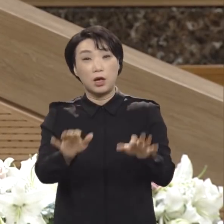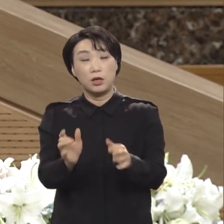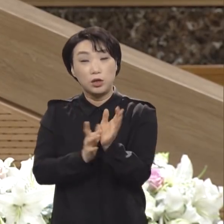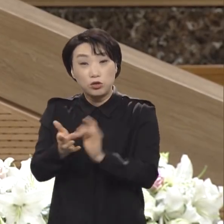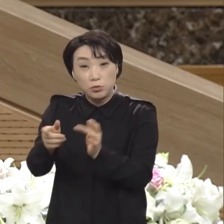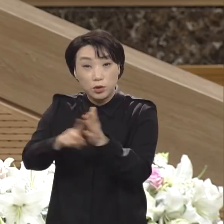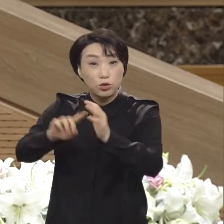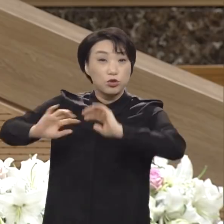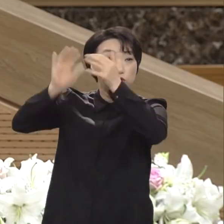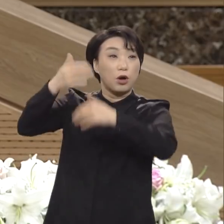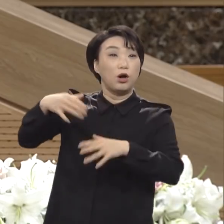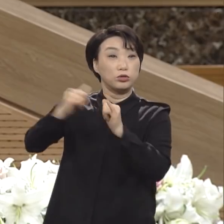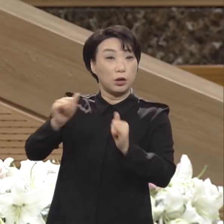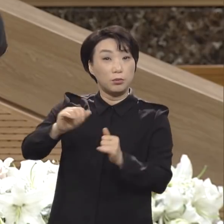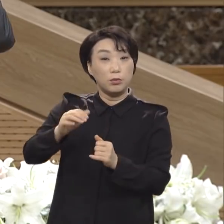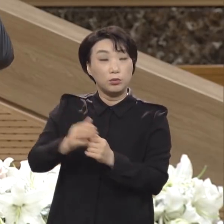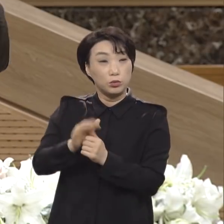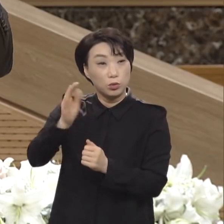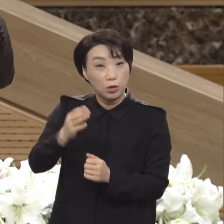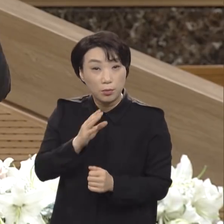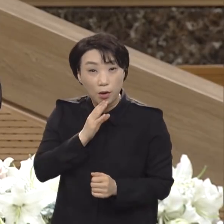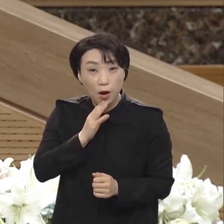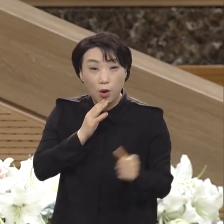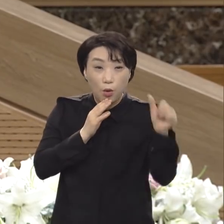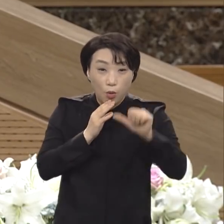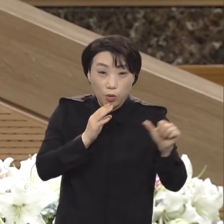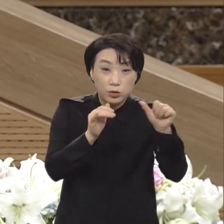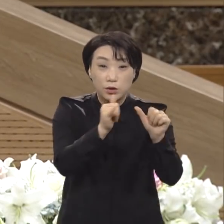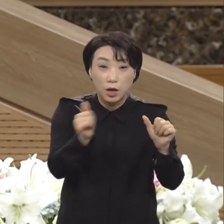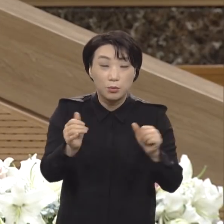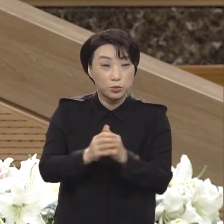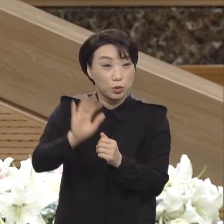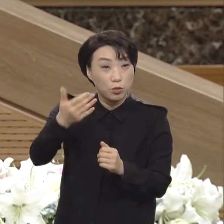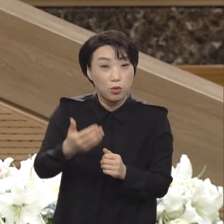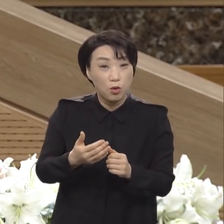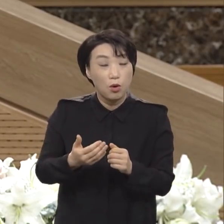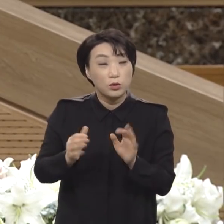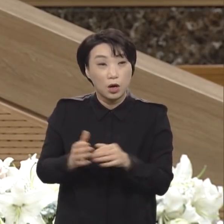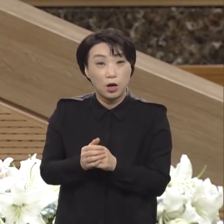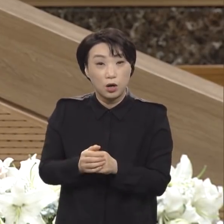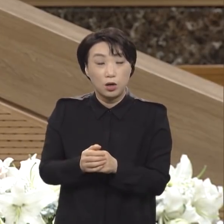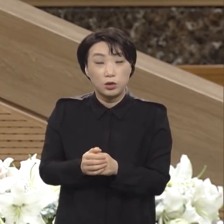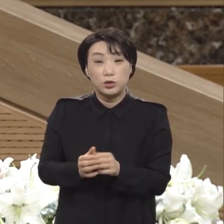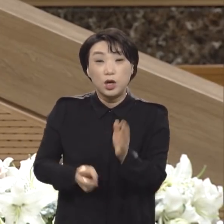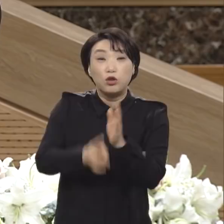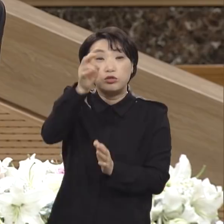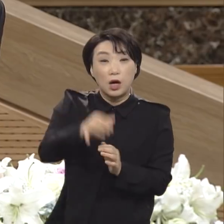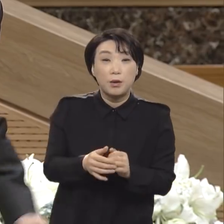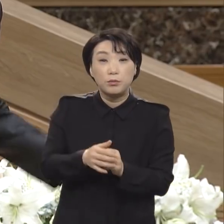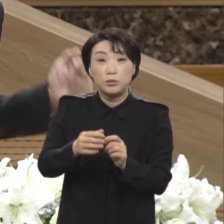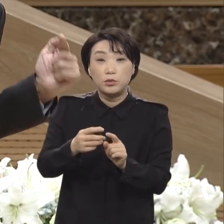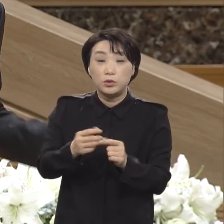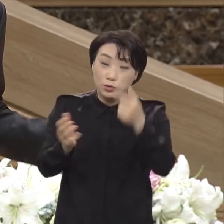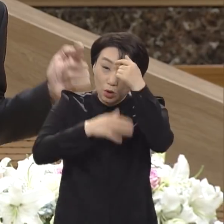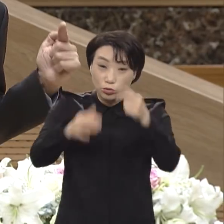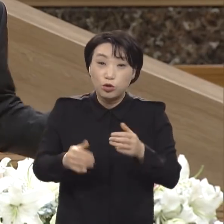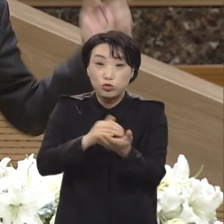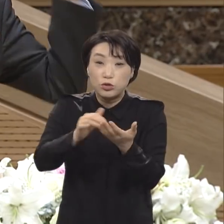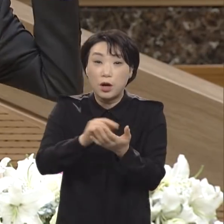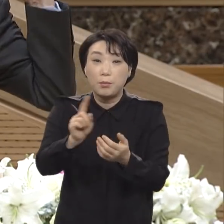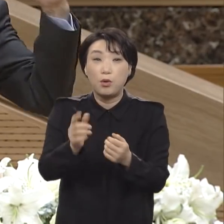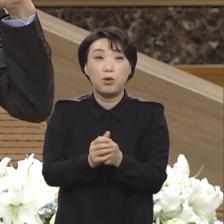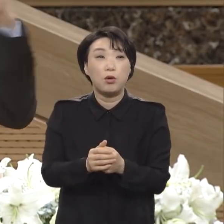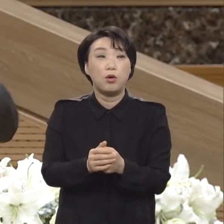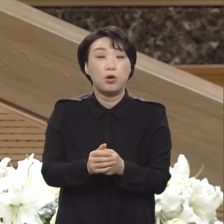예수 믿고 천국 갈 사람이 되고 5,000명씩 되고 삽시간에 예루살렘의 교인이 학설에